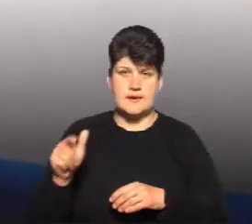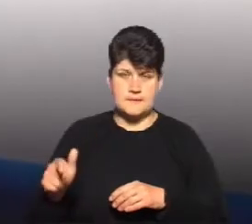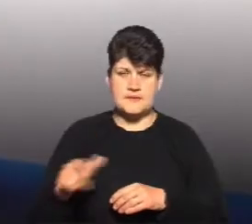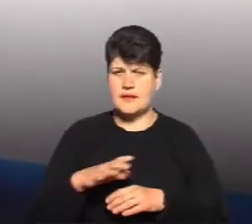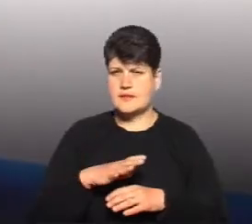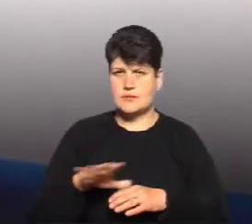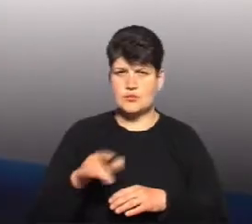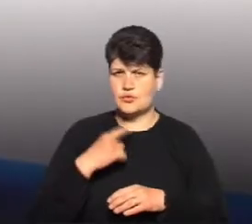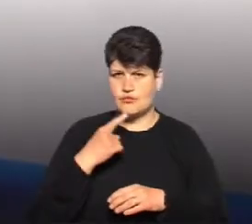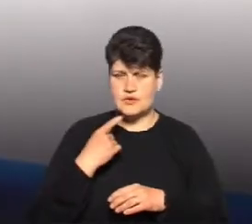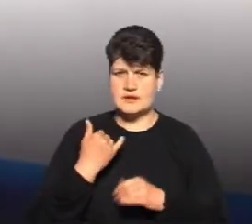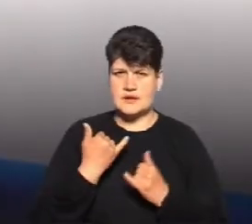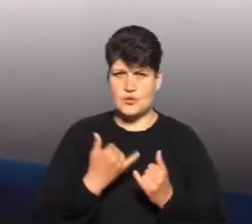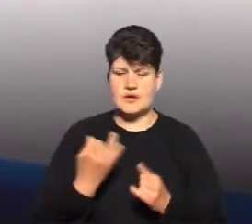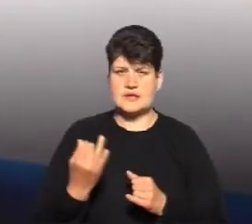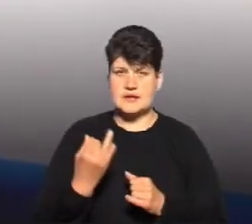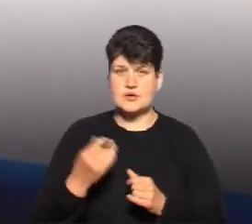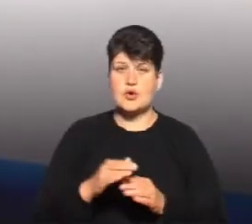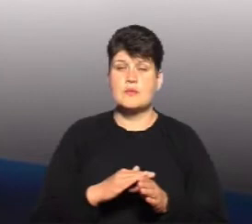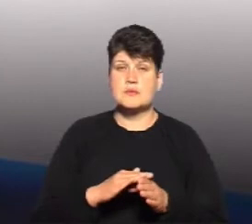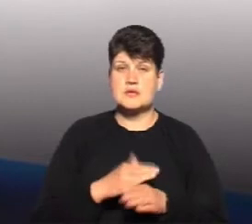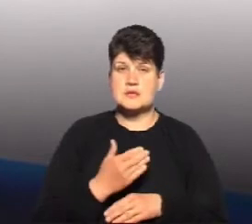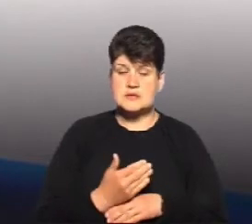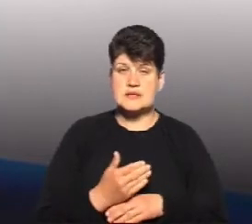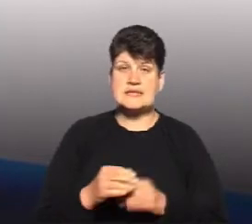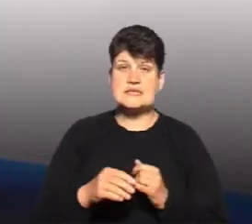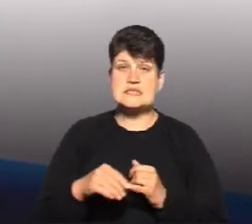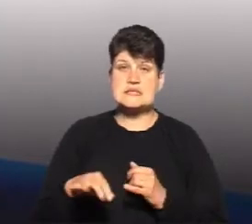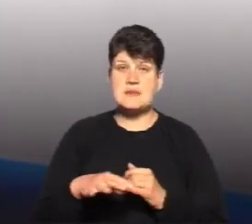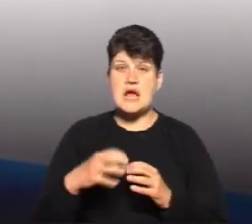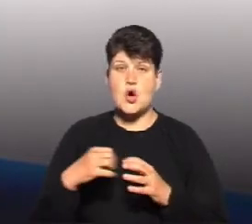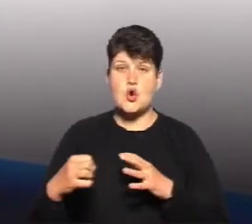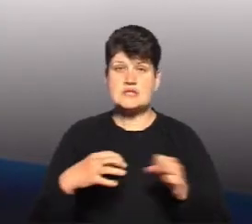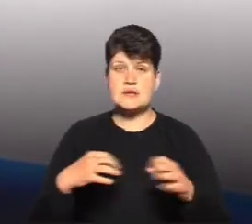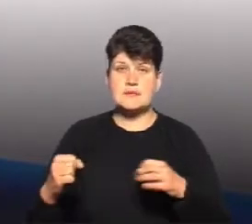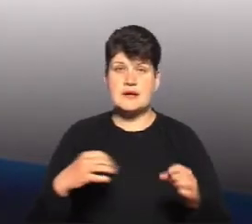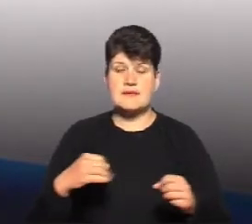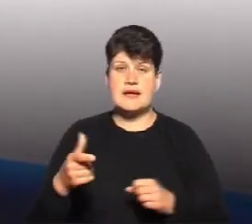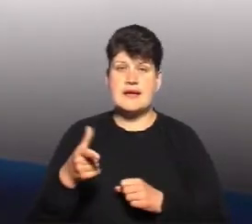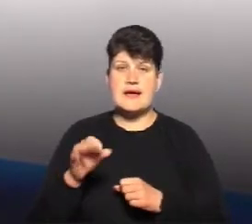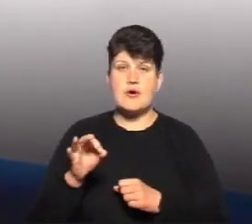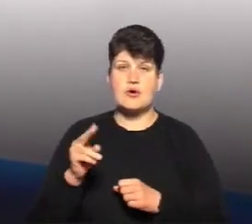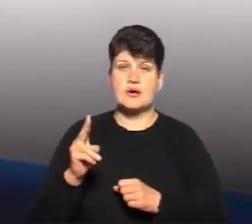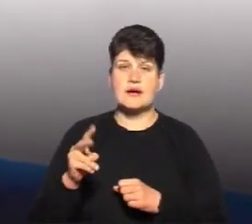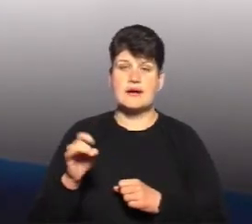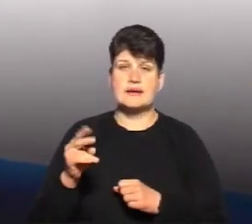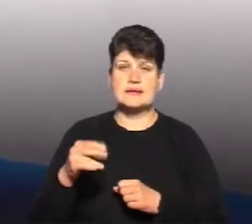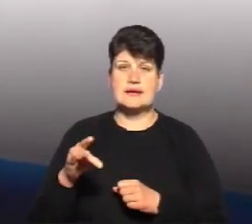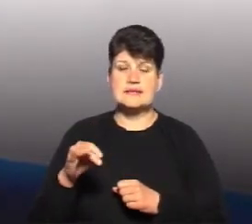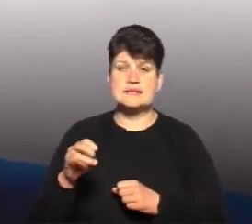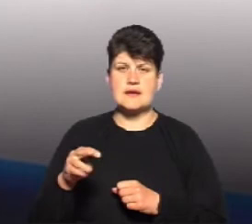ж інтересів його прізвища, земля роздерибанена геокадастрами. Оце так коротко про ефективність, мабуть,